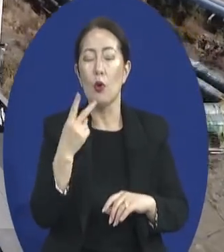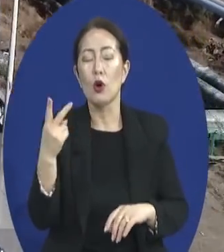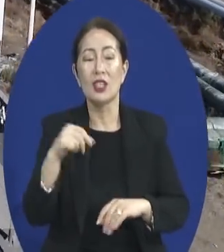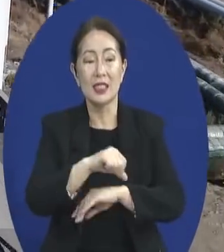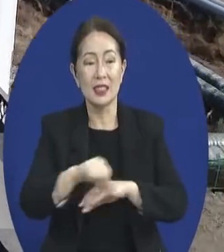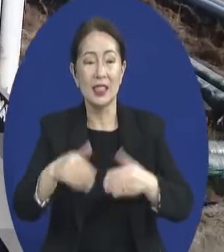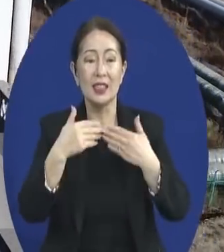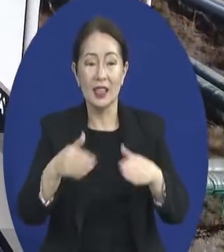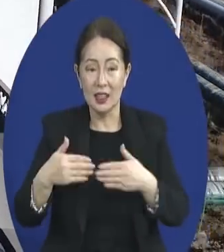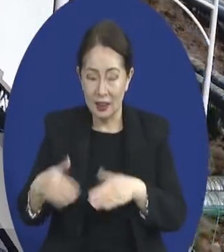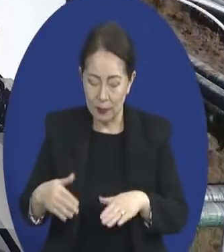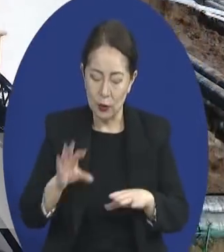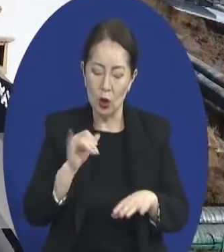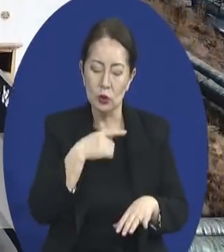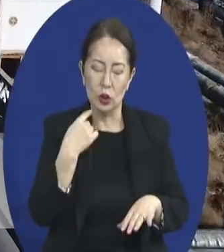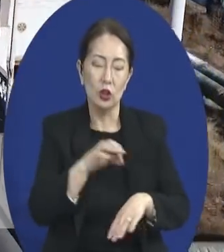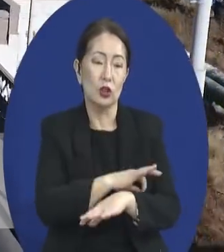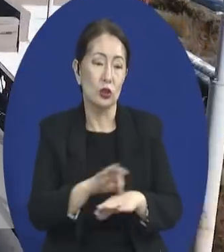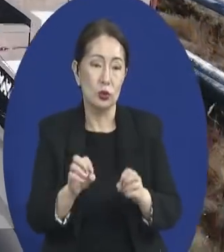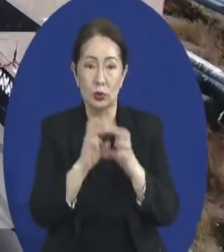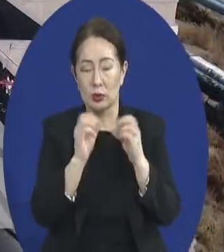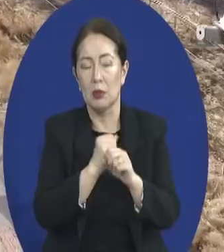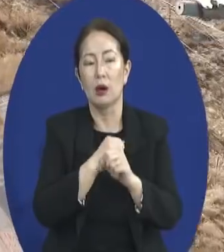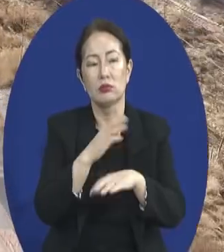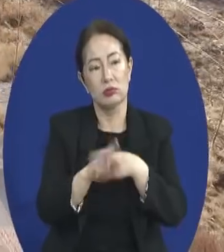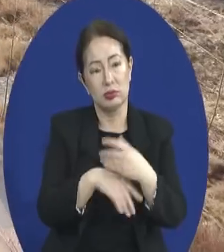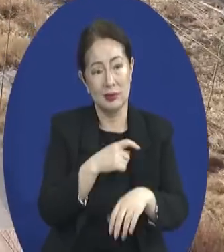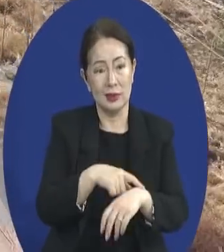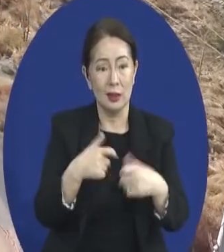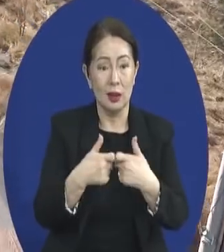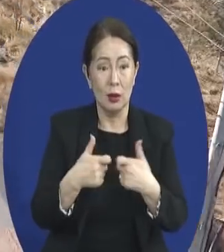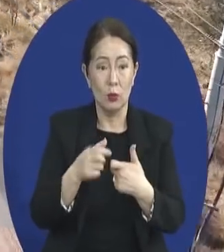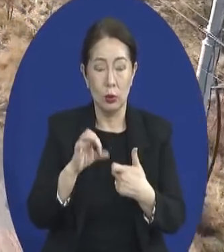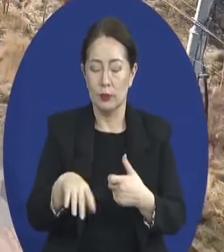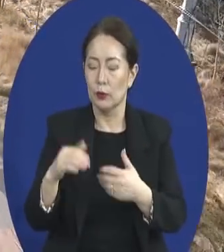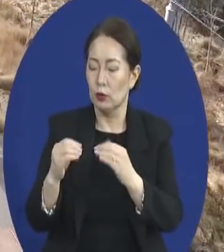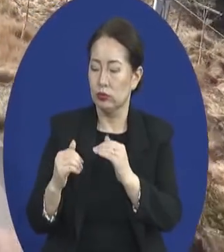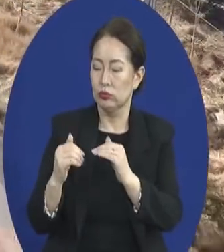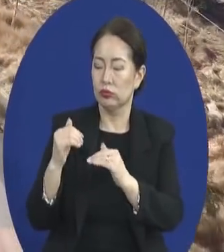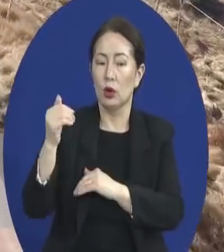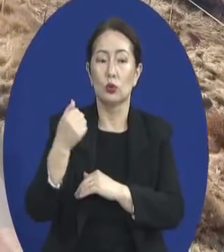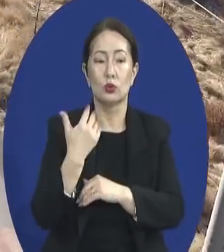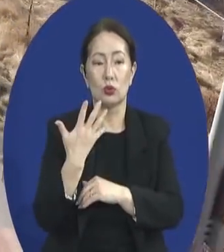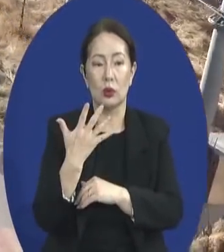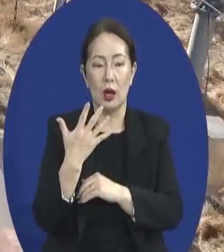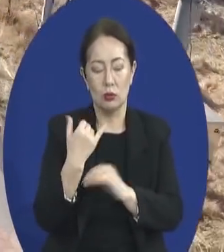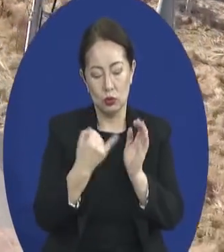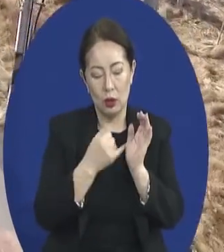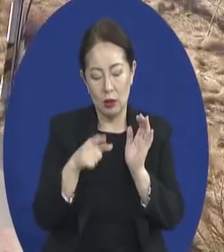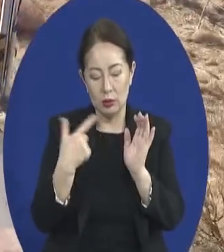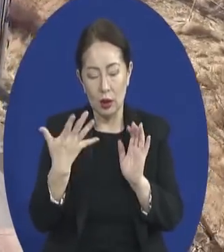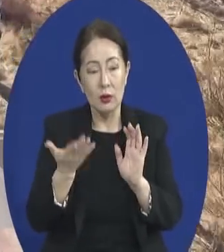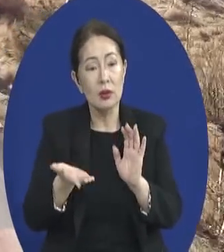оюуд толгой төслийн бүтээн байгуулалтын ажлууд цаг хугацаанд үргэлжилвэл өсөлт 6.5-аас 7% болж нэмэгдэхэр байгааг шинжээчид хэлж